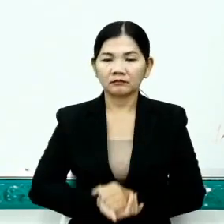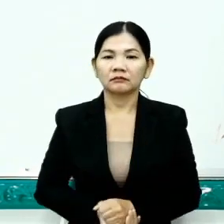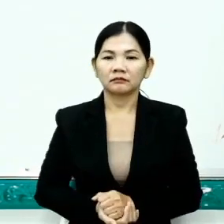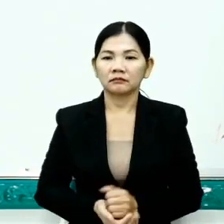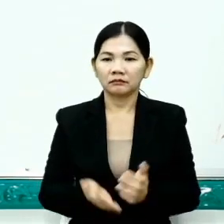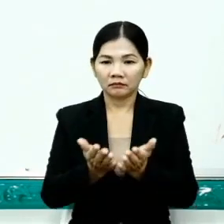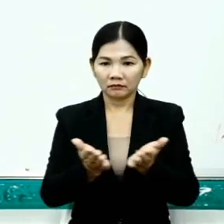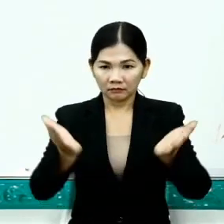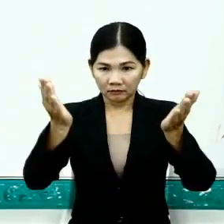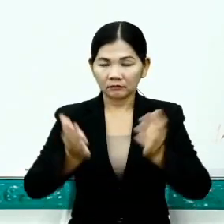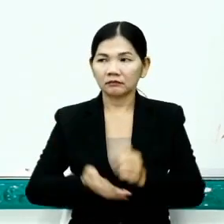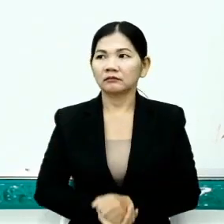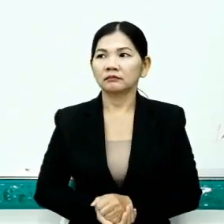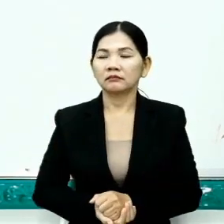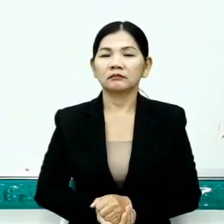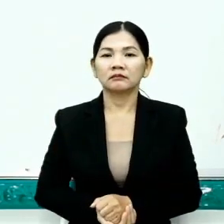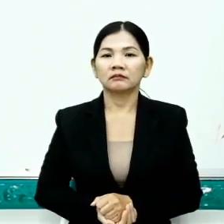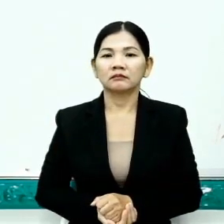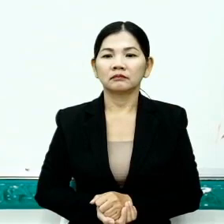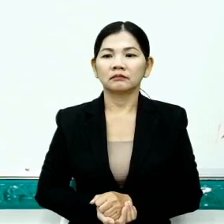តៅ